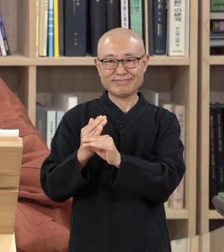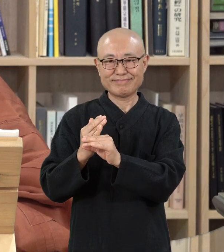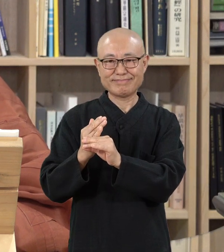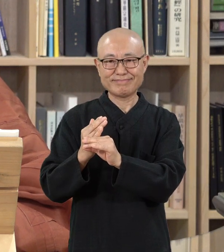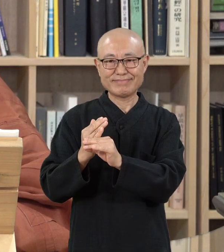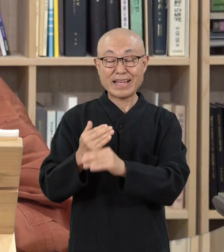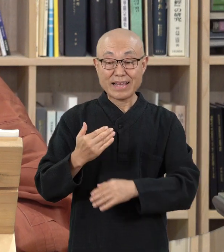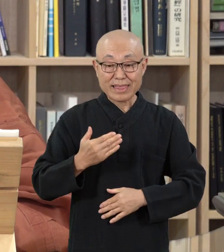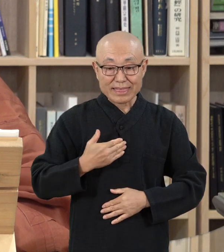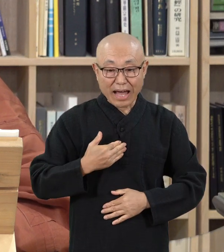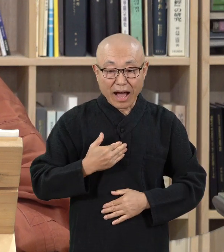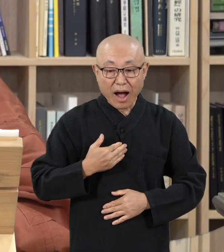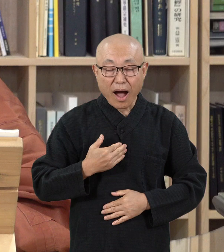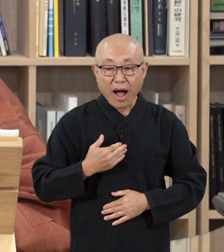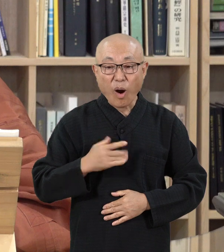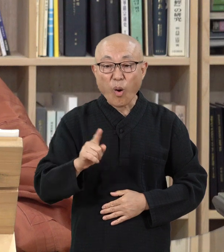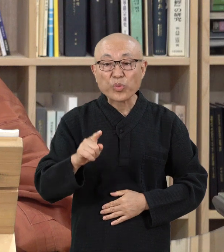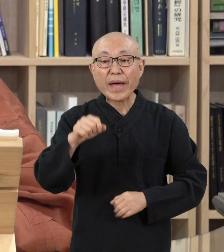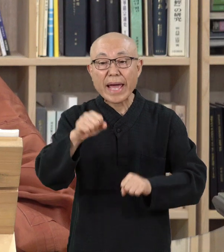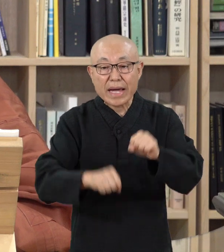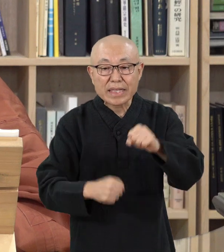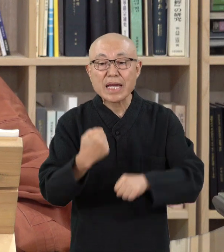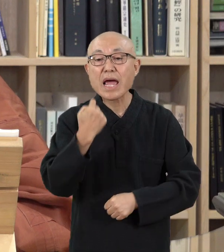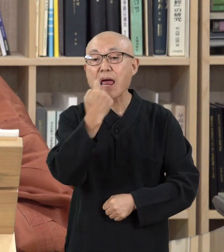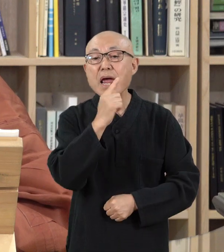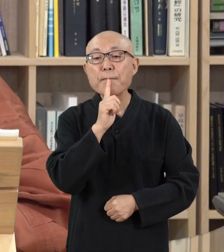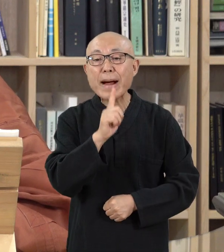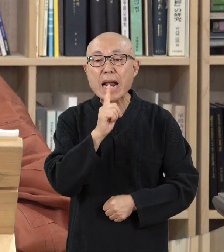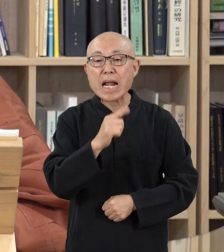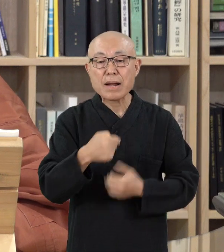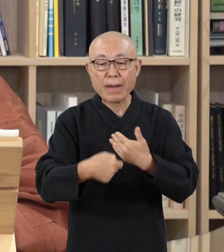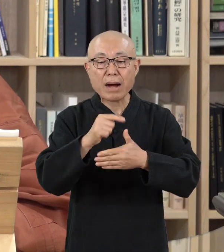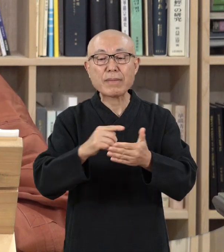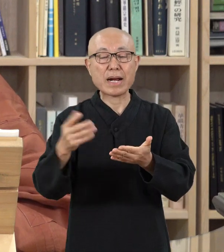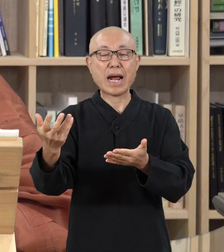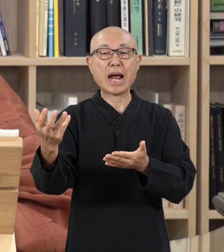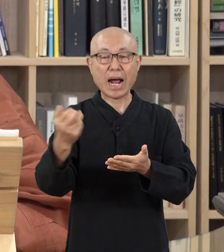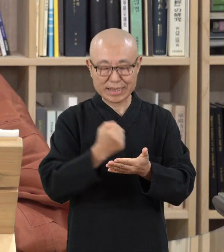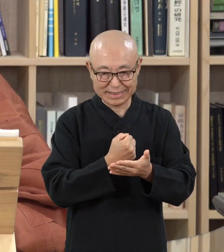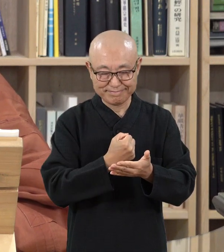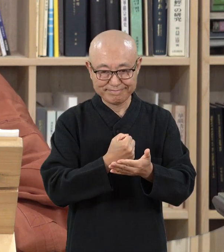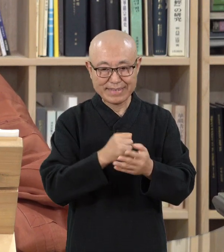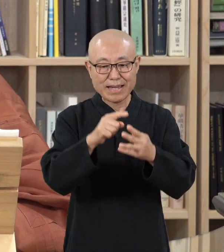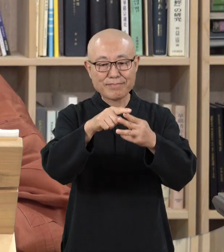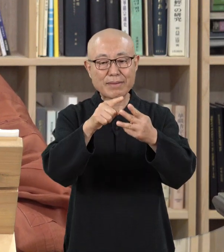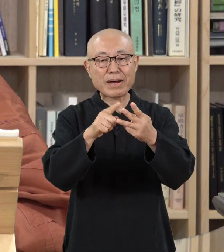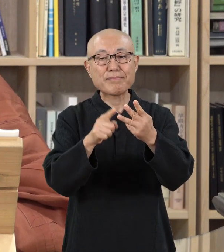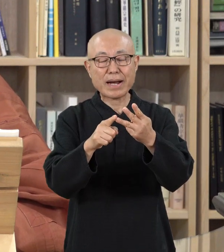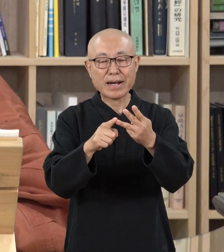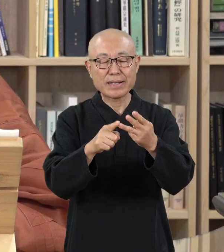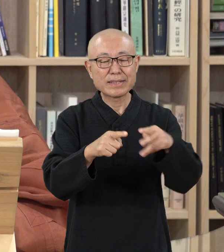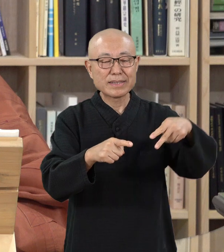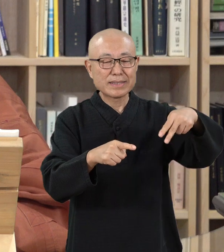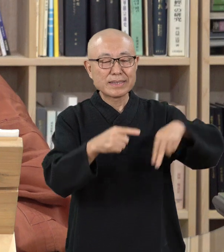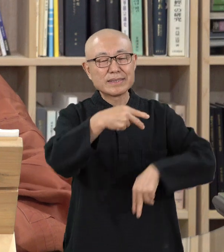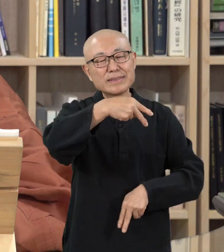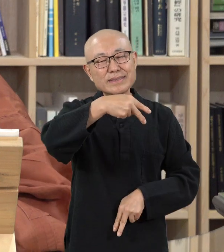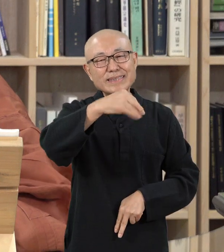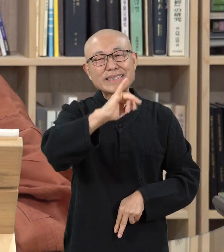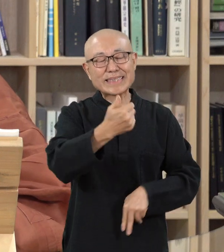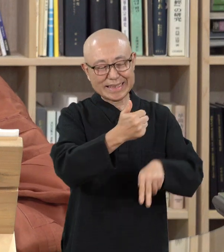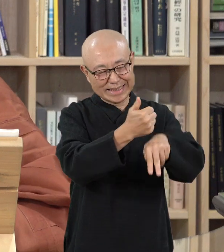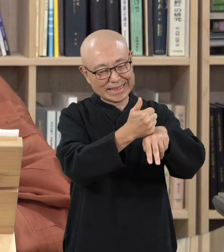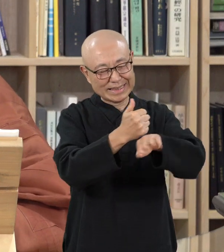자신이 어떠한 행위, 어떠한 말, 어떠한 마음가짐, 이것이 신을 넘어서서